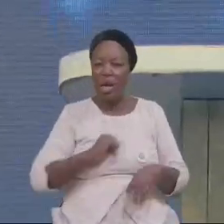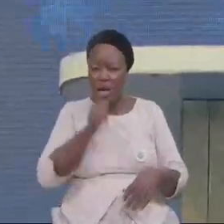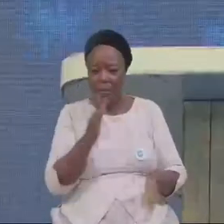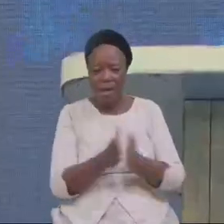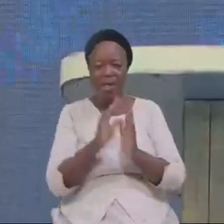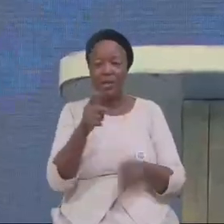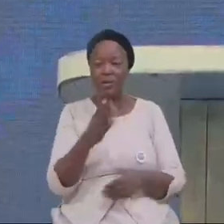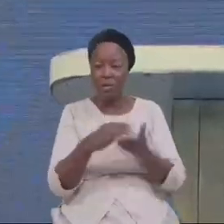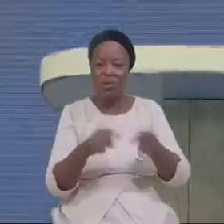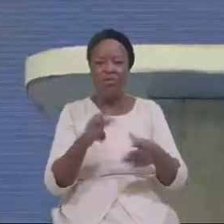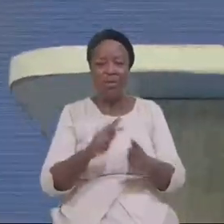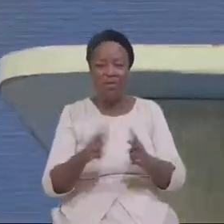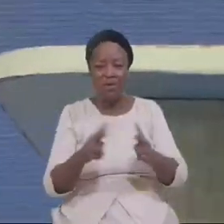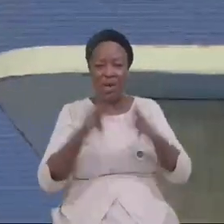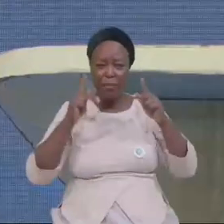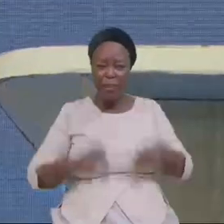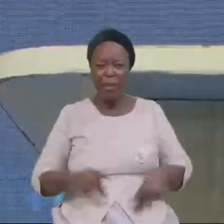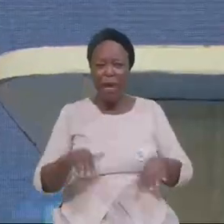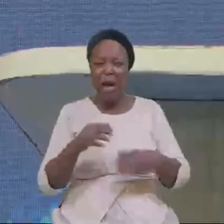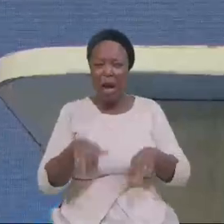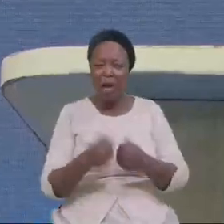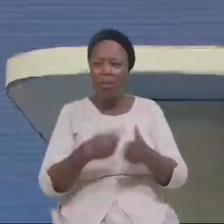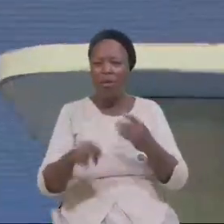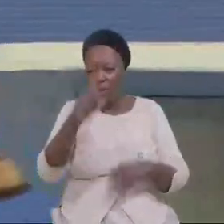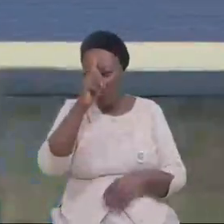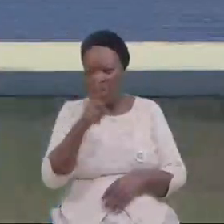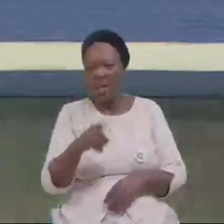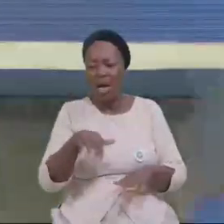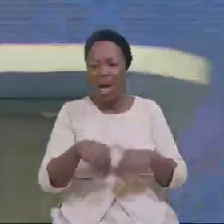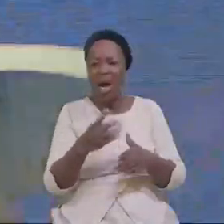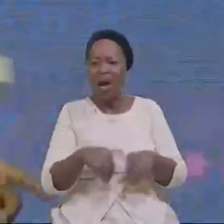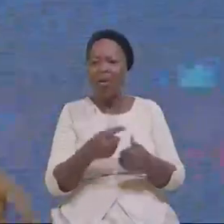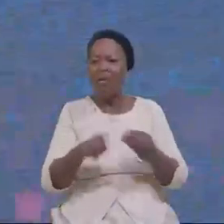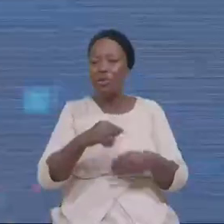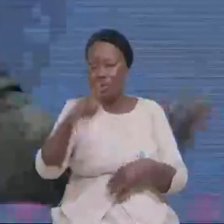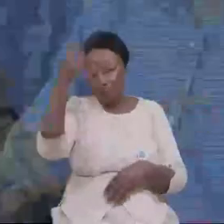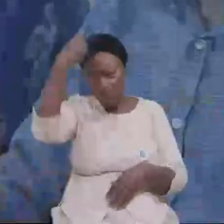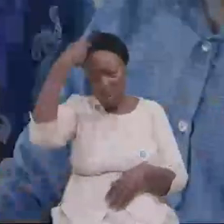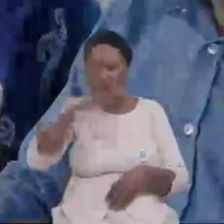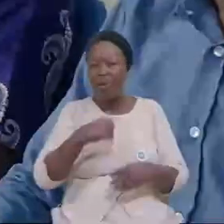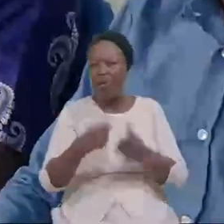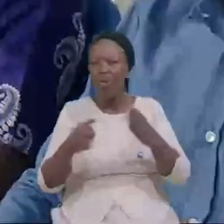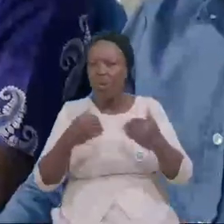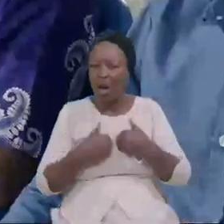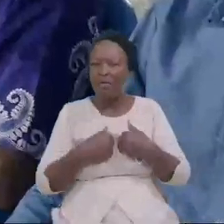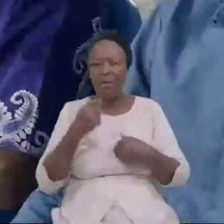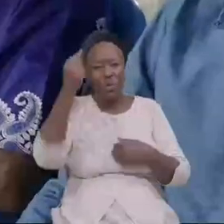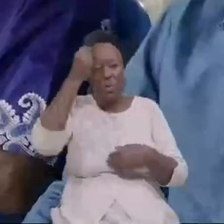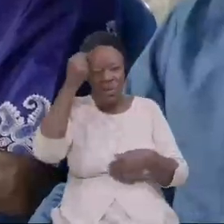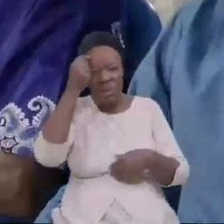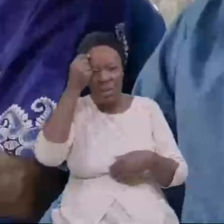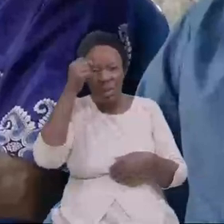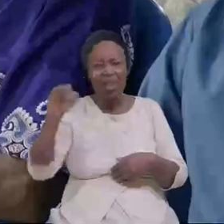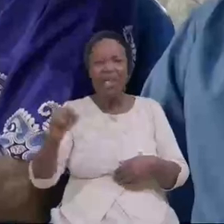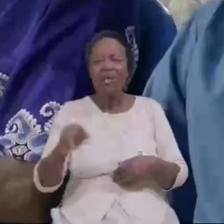question personnelle. Et toi, et ton conscient intellectuel, et ton cerveau, et ta faculté de réflexion